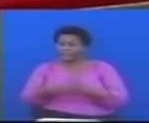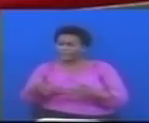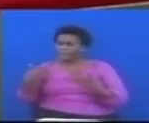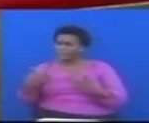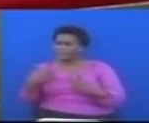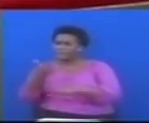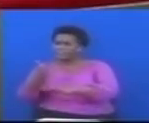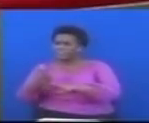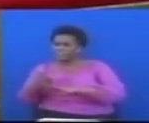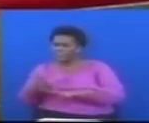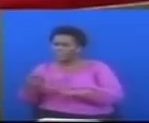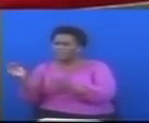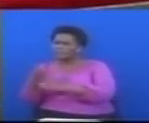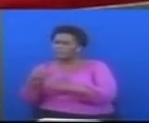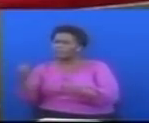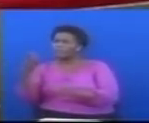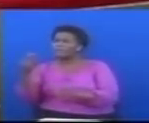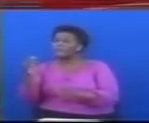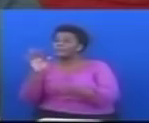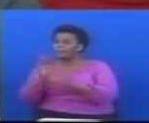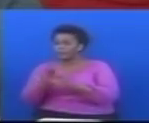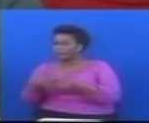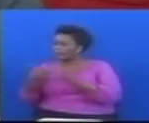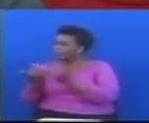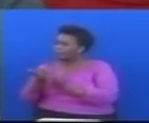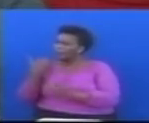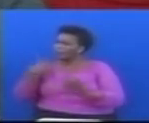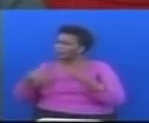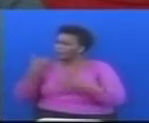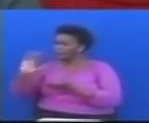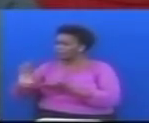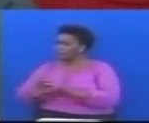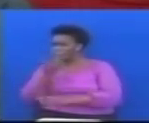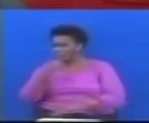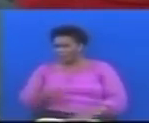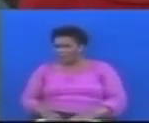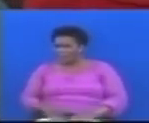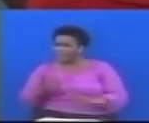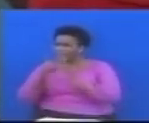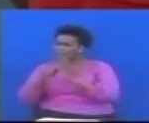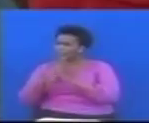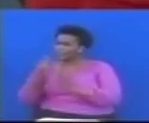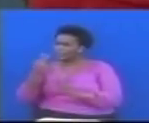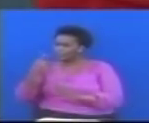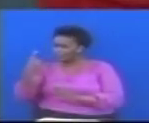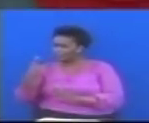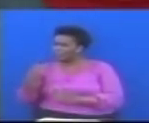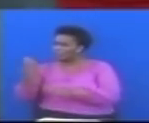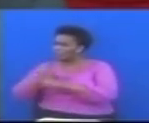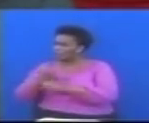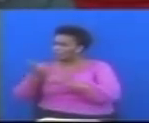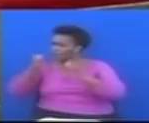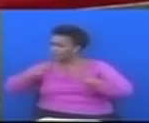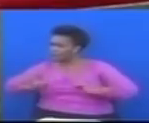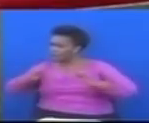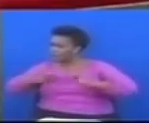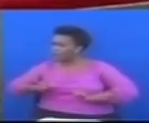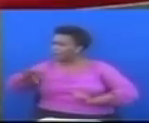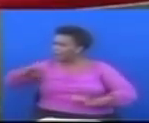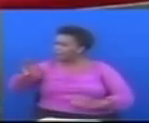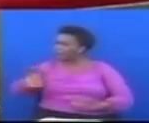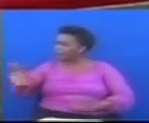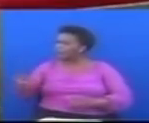kuendelea kuwekeza katika maeneo mengine. Kwa ni mtoe wasiwasi Mheshimiwa Mbunge, na kwa kuwa hivi karibuni kwenye tarehe 21 tutafanya ziara katika jimbo lake, tutatoa hayo maelezo. Asante